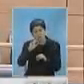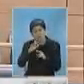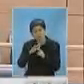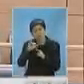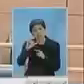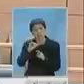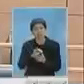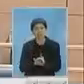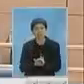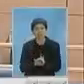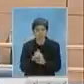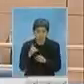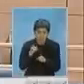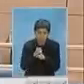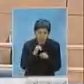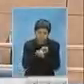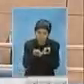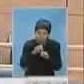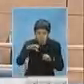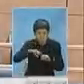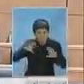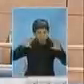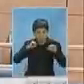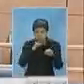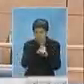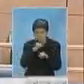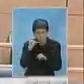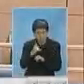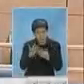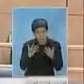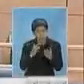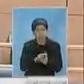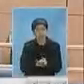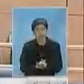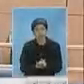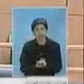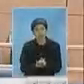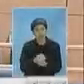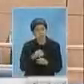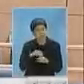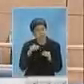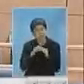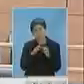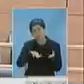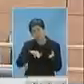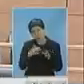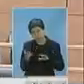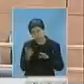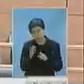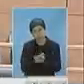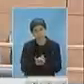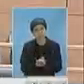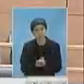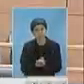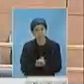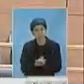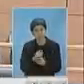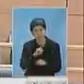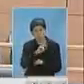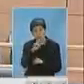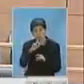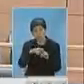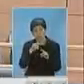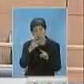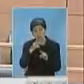ไม่ได้เข้าทำงานในทำเนียบรัฐบาลแม้แต่นาทีเดียวถูกตัดสินยุบพรรควันที่ 2